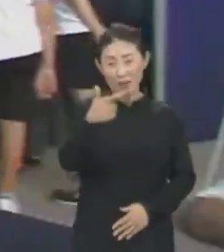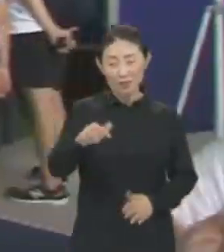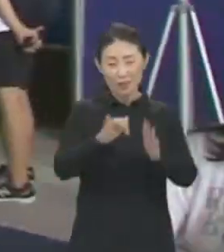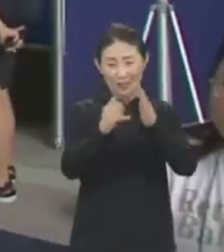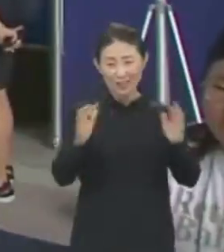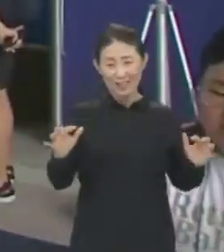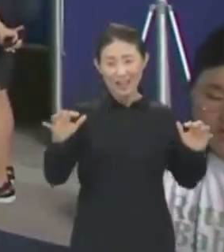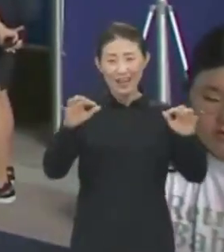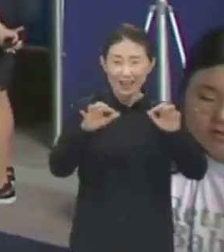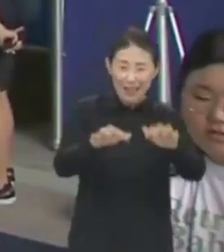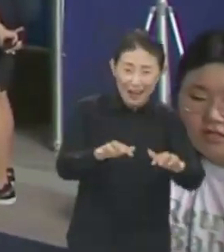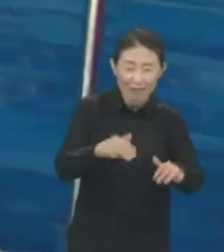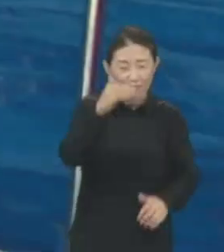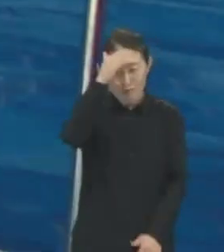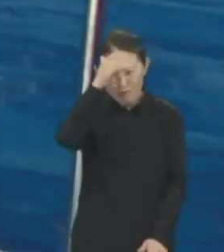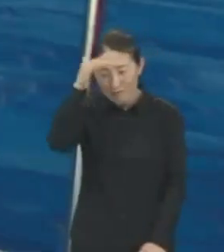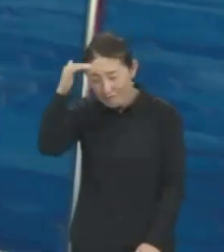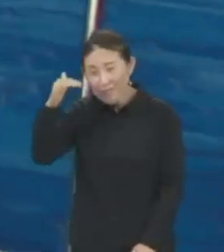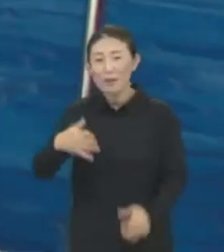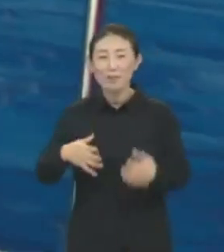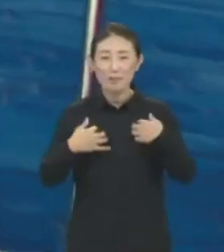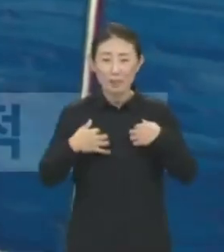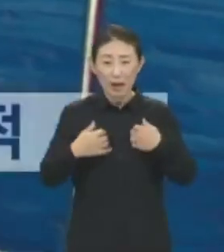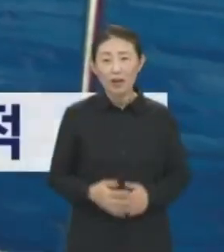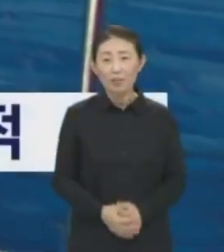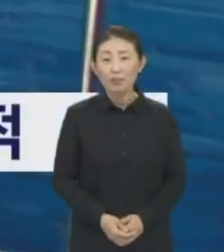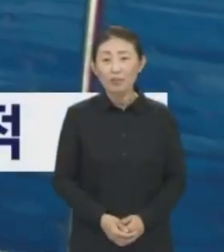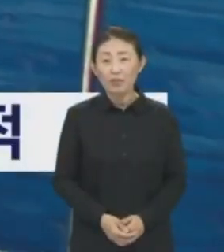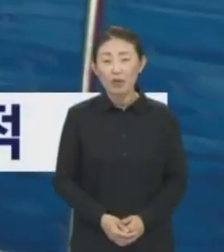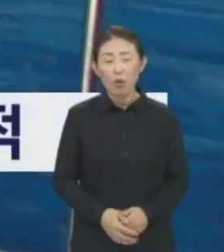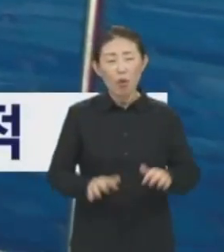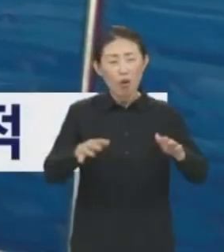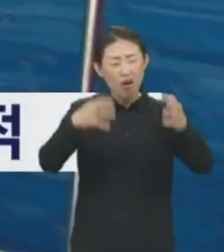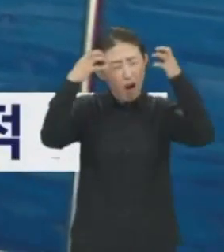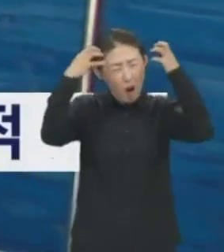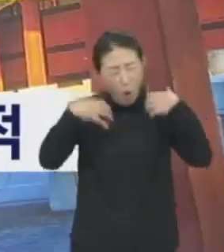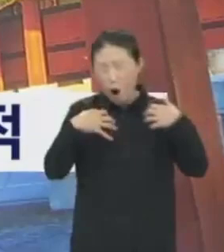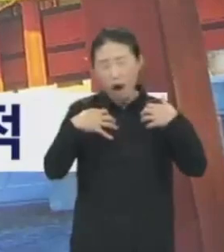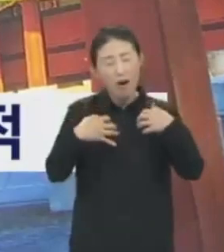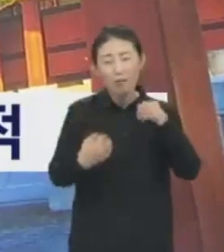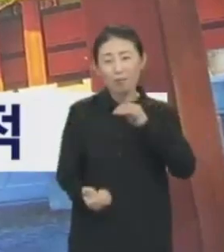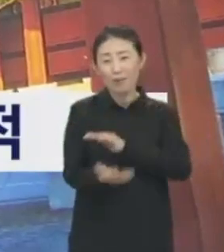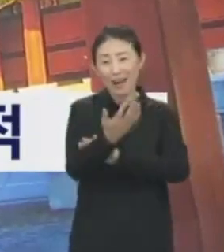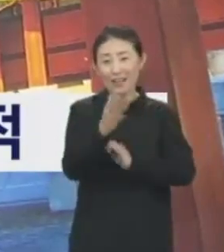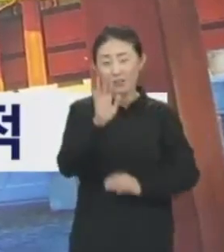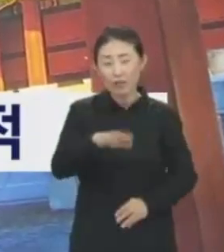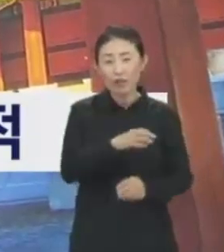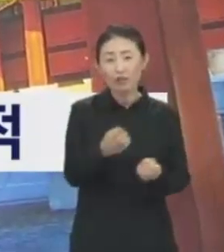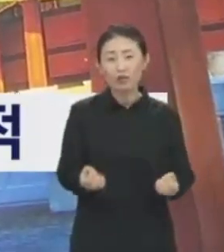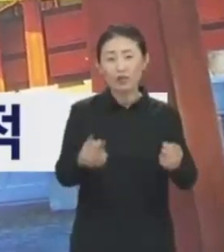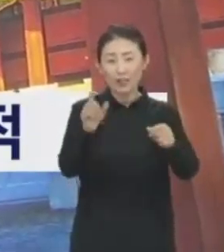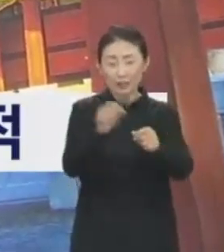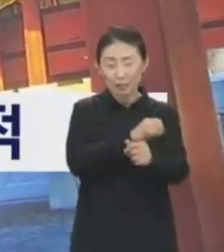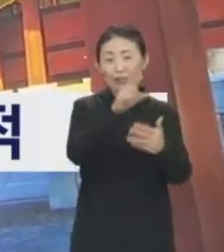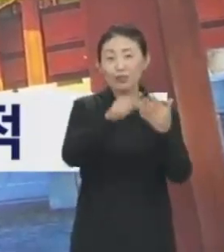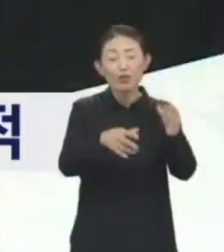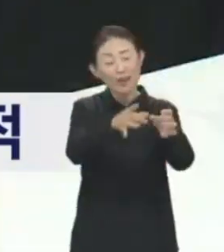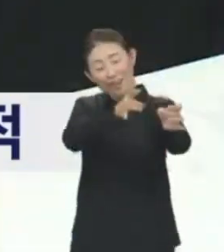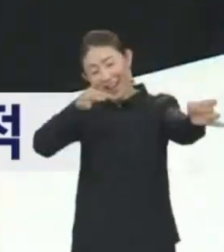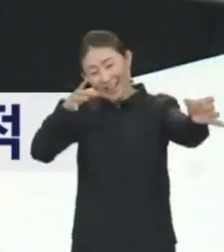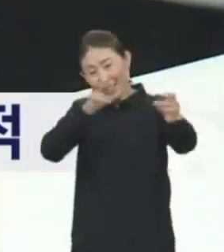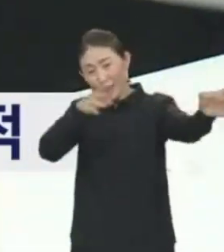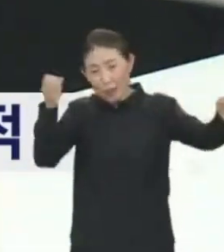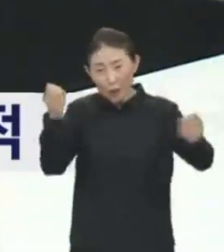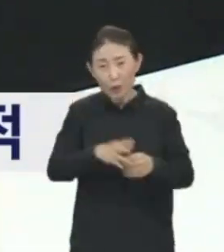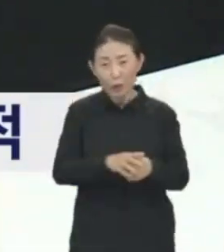보내려는 발걸음이 이어졌습니다. 역대 가장 더운 9월이지만 추석 이벤트로 마련된 활쏘기를 즐기고